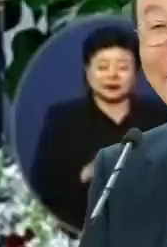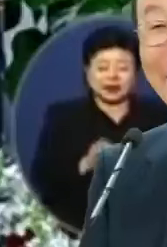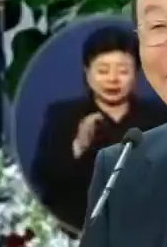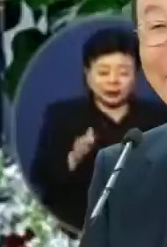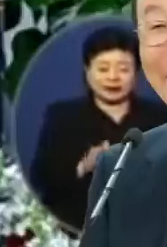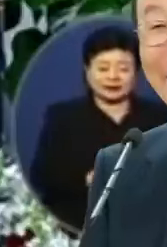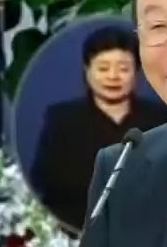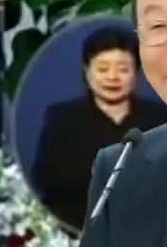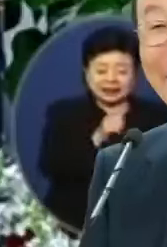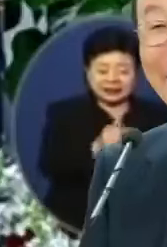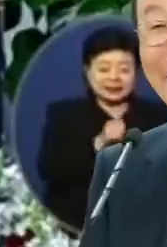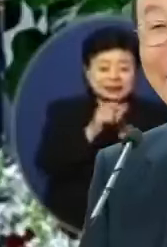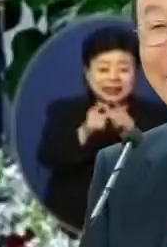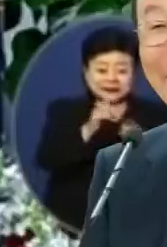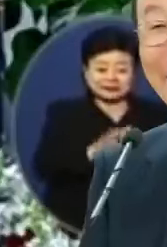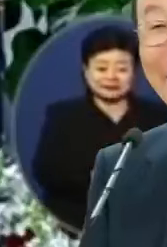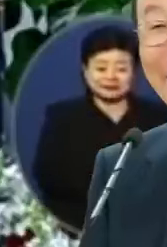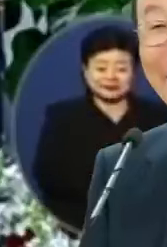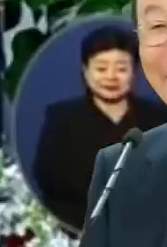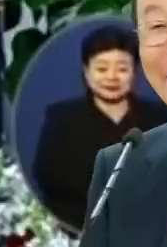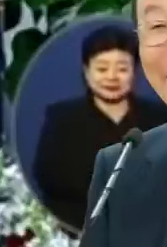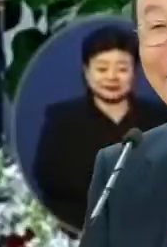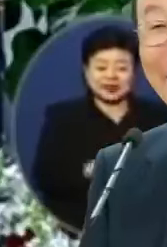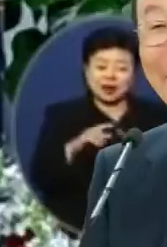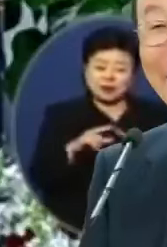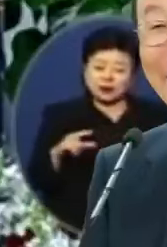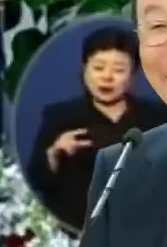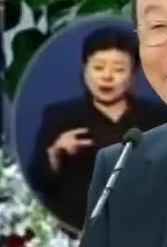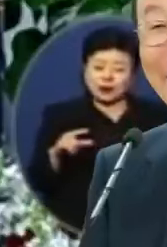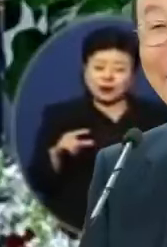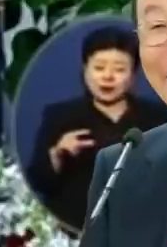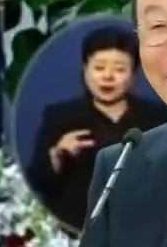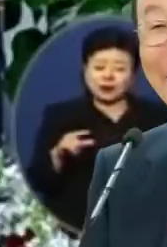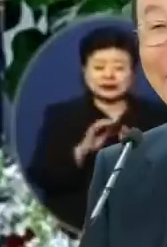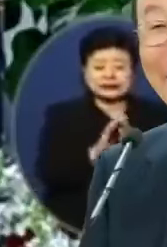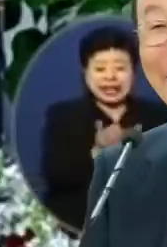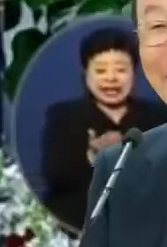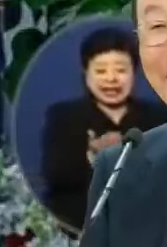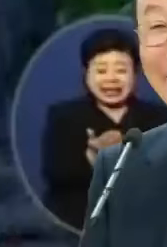우리 하나님의 말씀을 보통 책으로